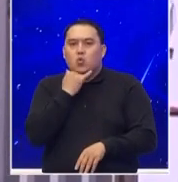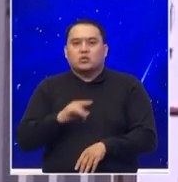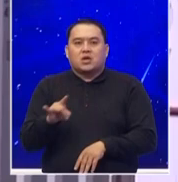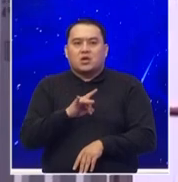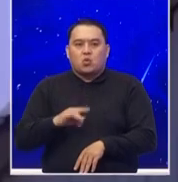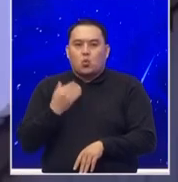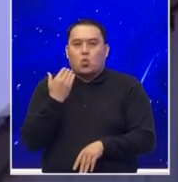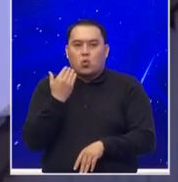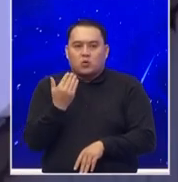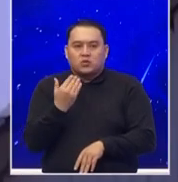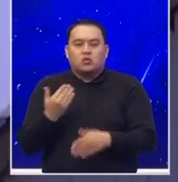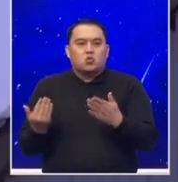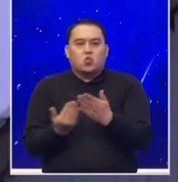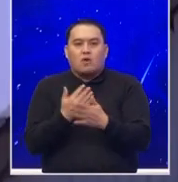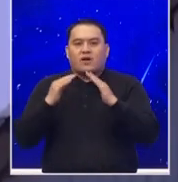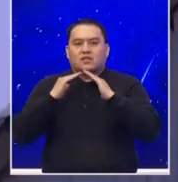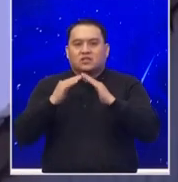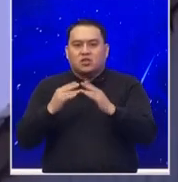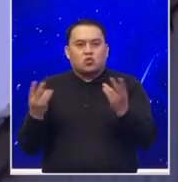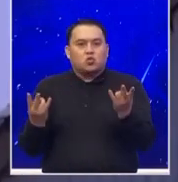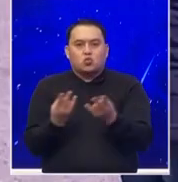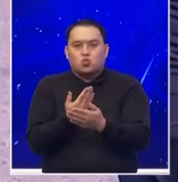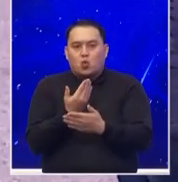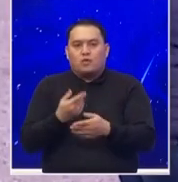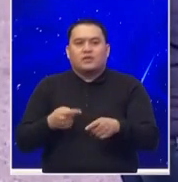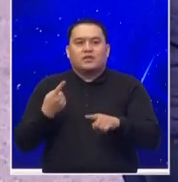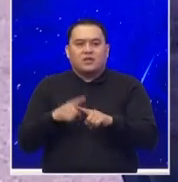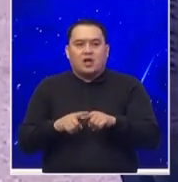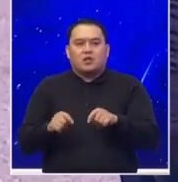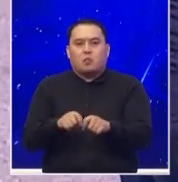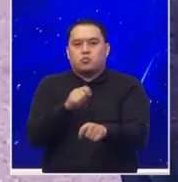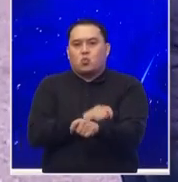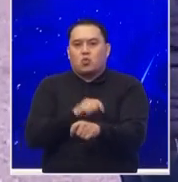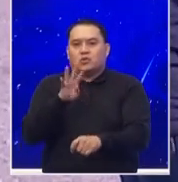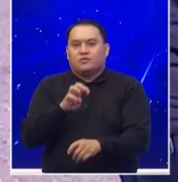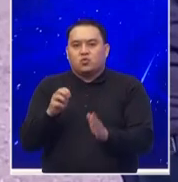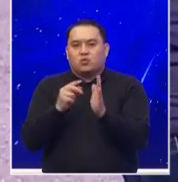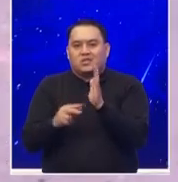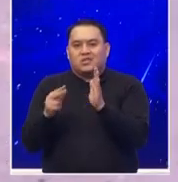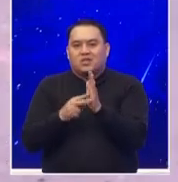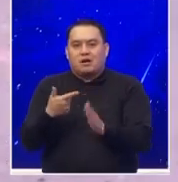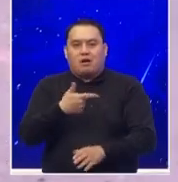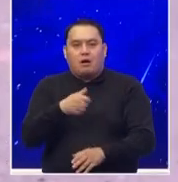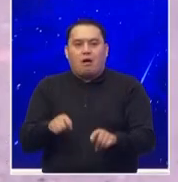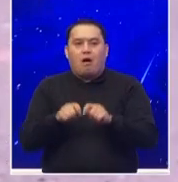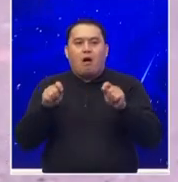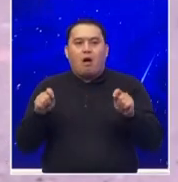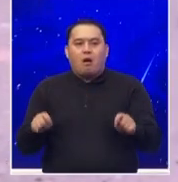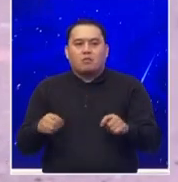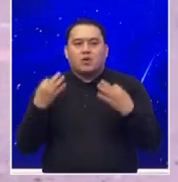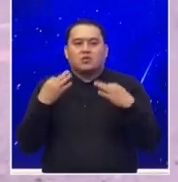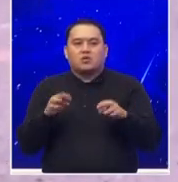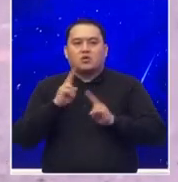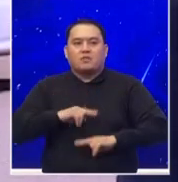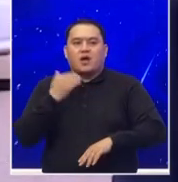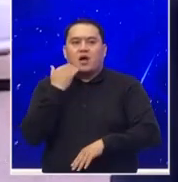ТО «Примакос». Современное здание со всей необходимой техникой раскинется на площади 933 гектара. Открытие объекта позволит